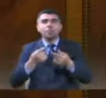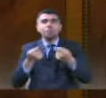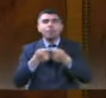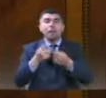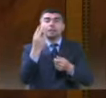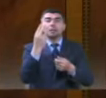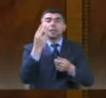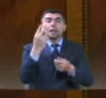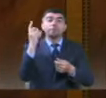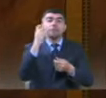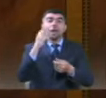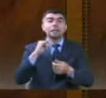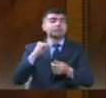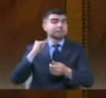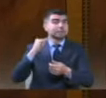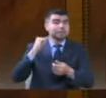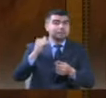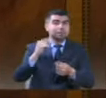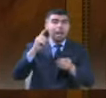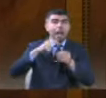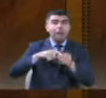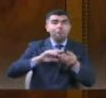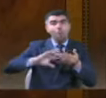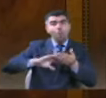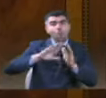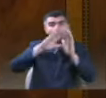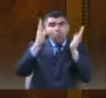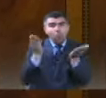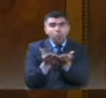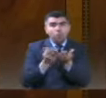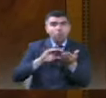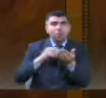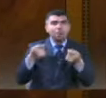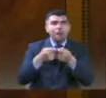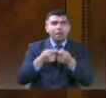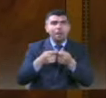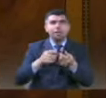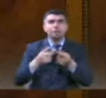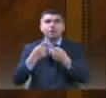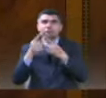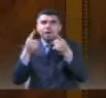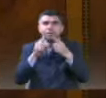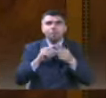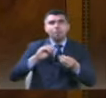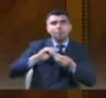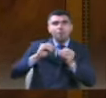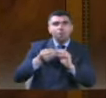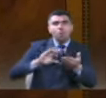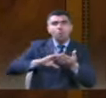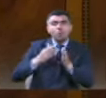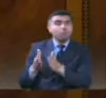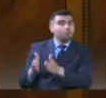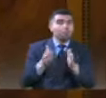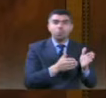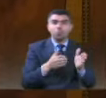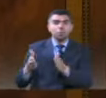واحد جميع النقابات بما في ذلك التي انشقت عن بعضها، ولكن كذلك هذه الأمور كانت